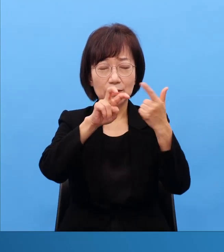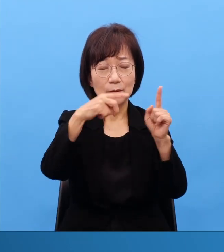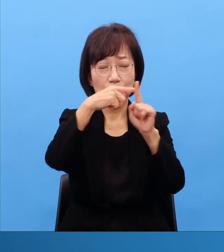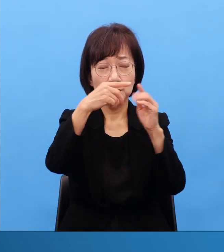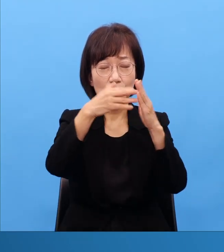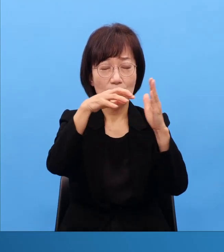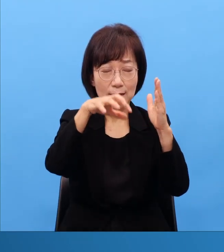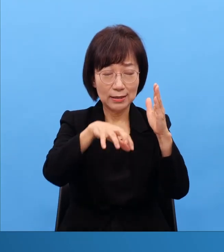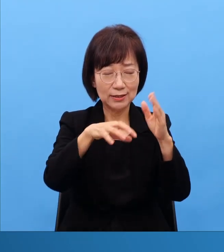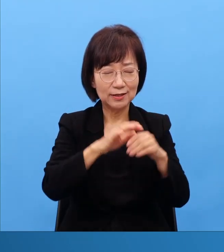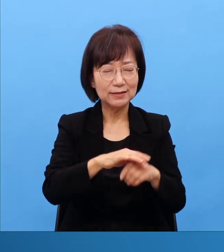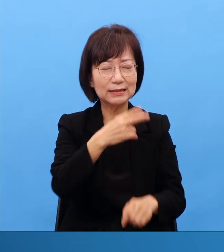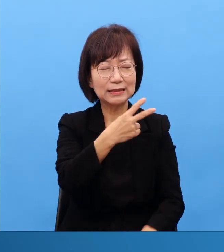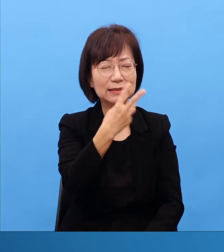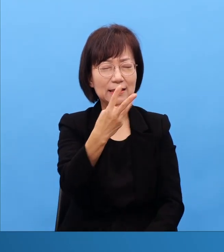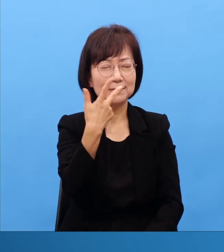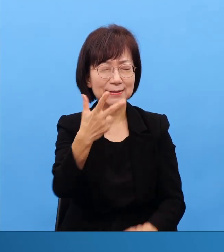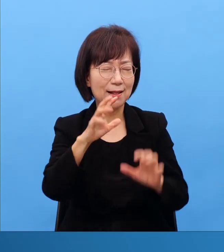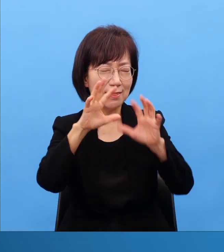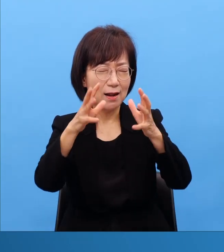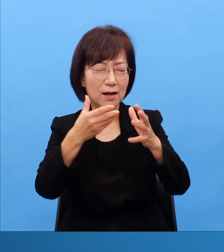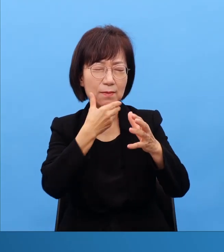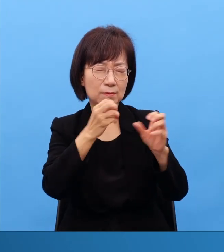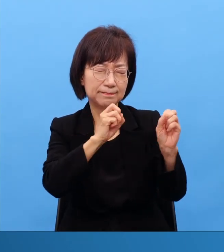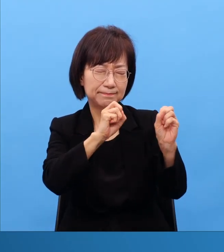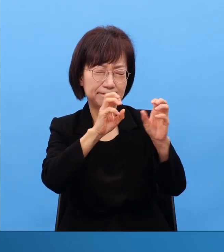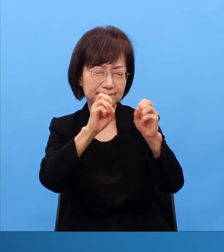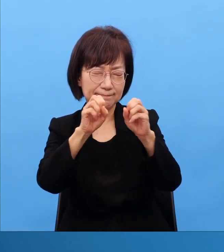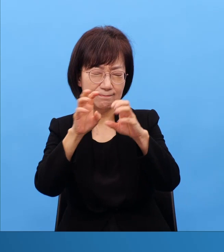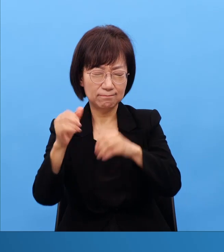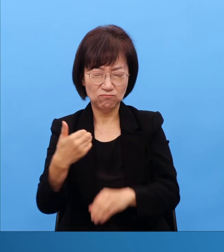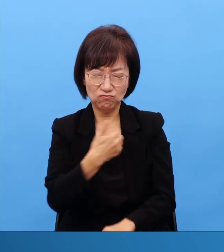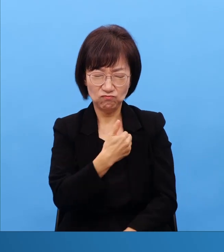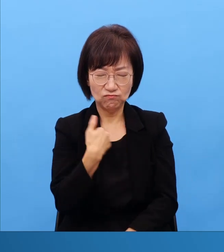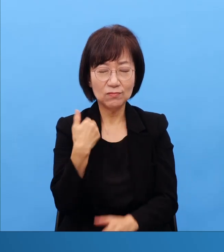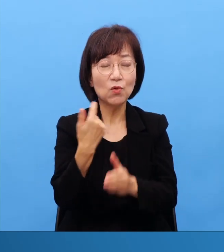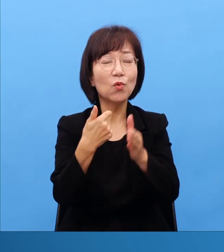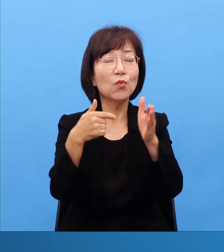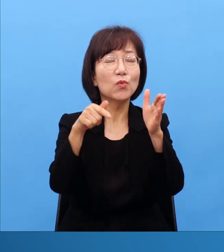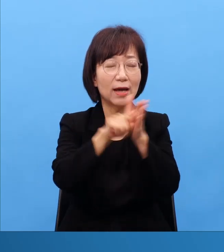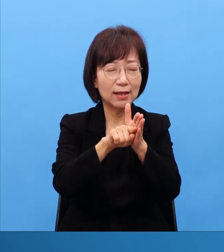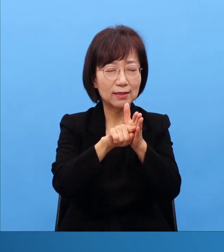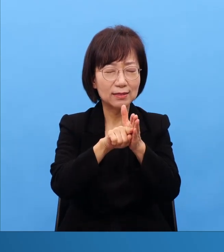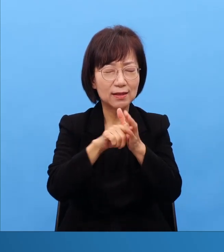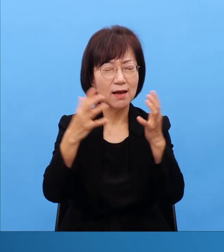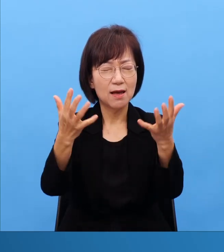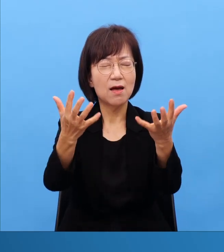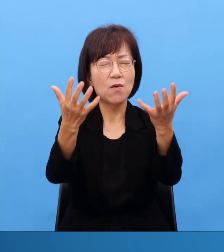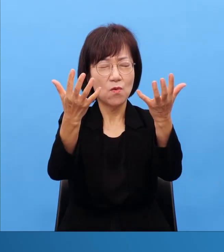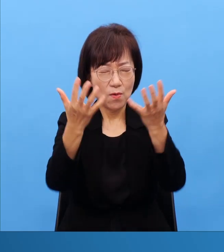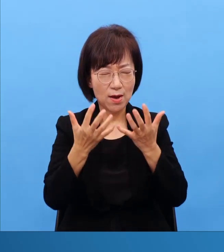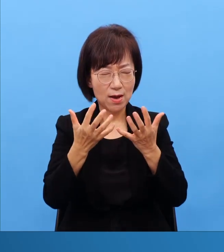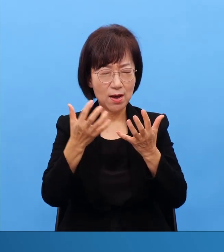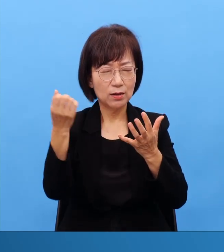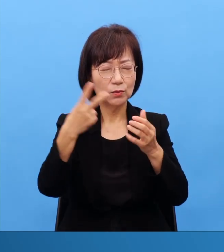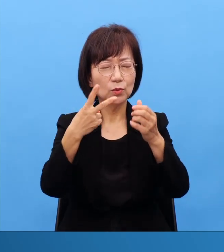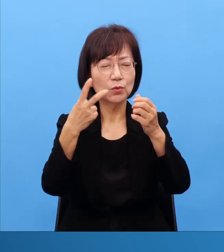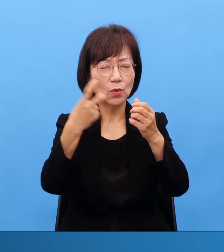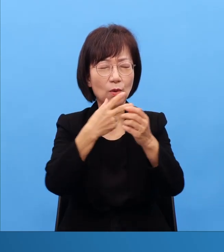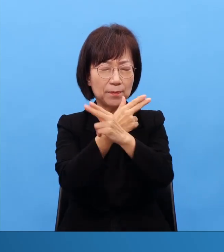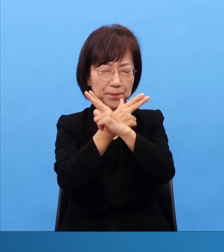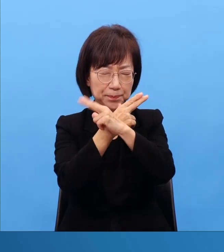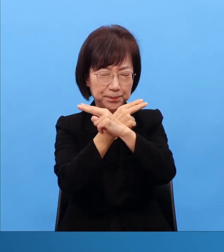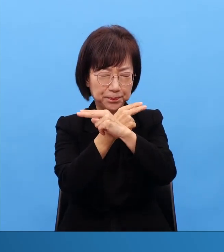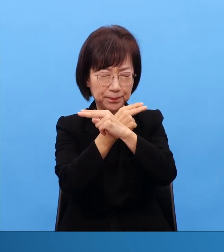나라를 담고도 남을 수 있는 미디어 시대의 대면, 비대면 시스템으로 인도받는 새해가 되게